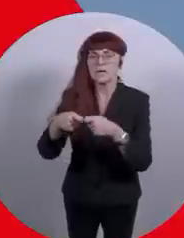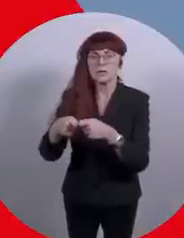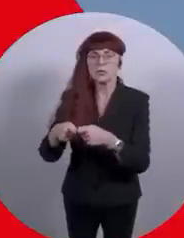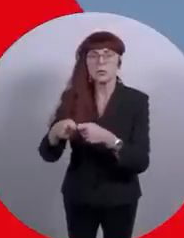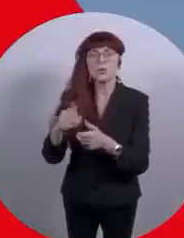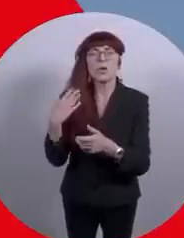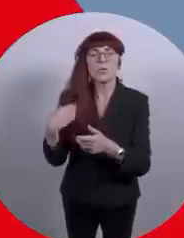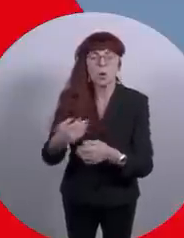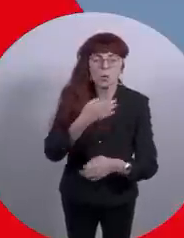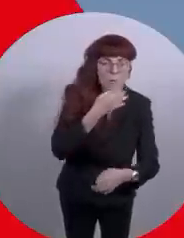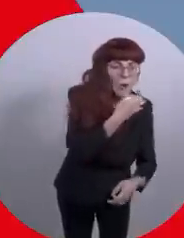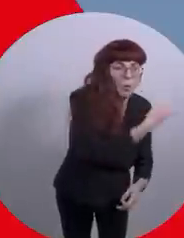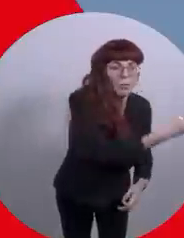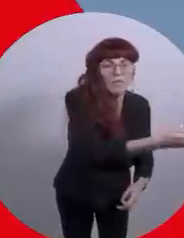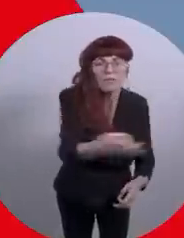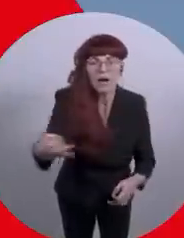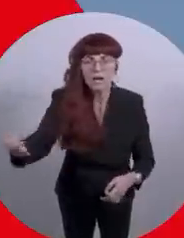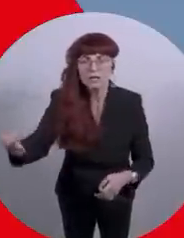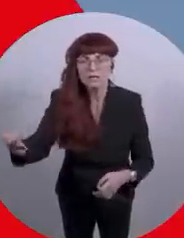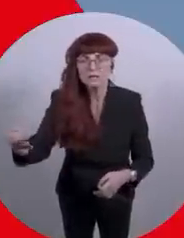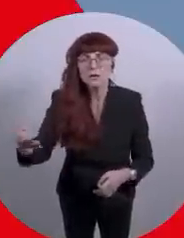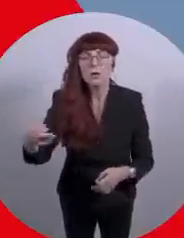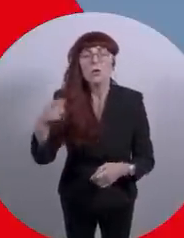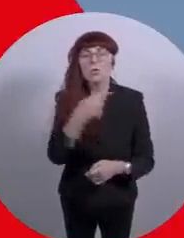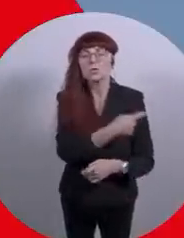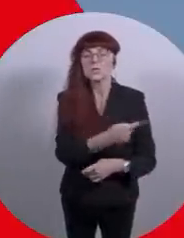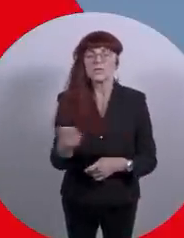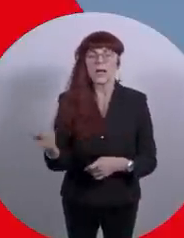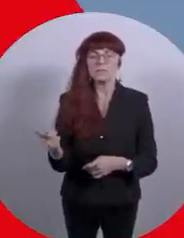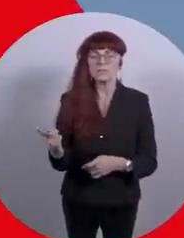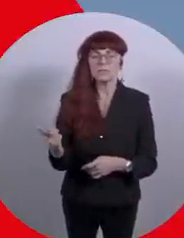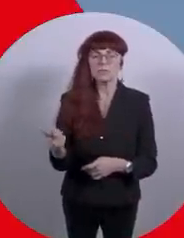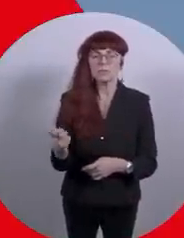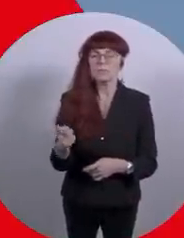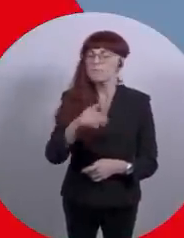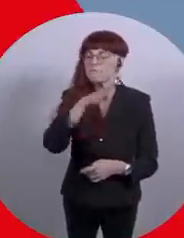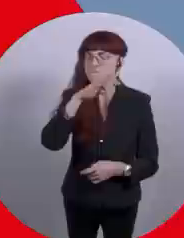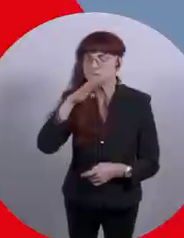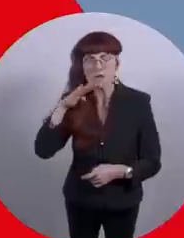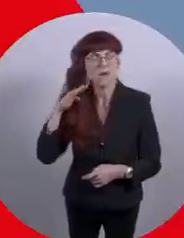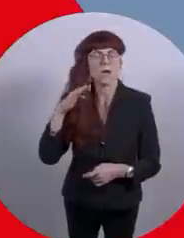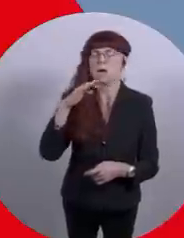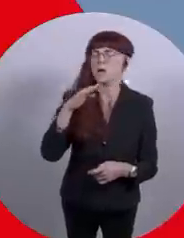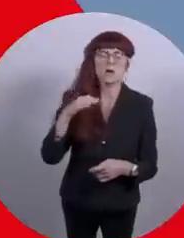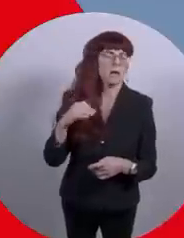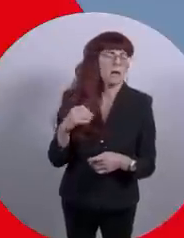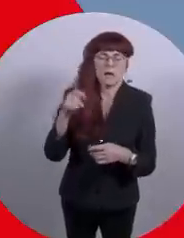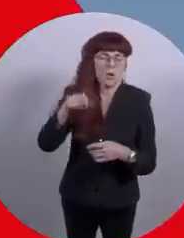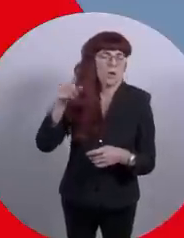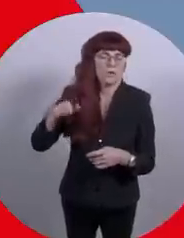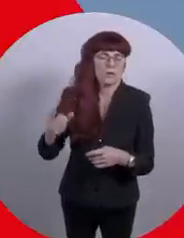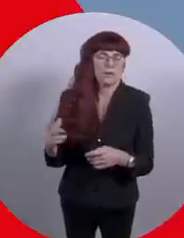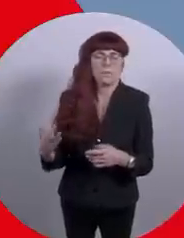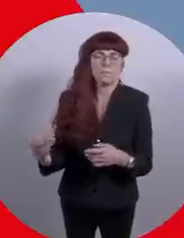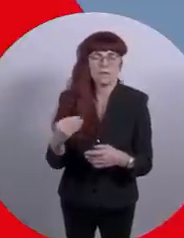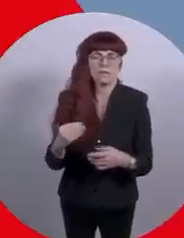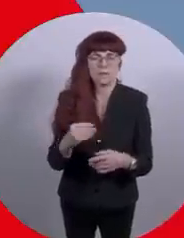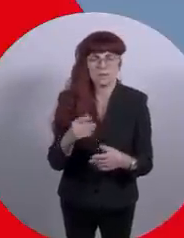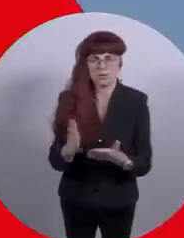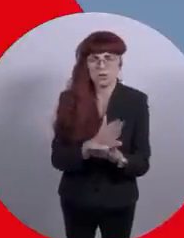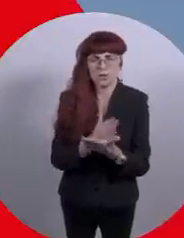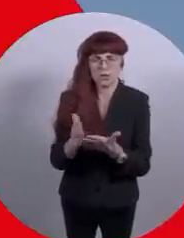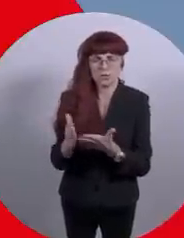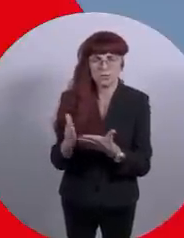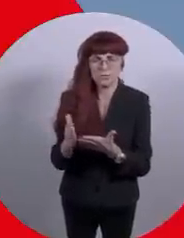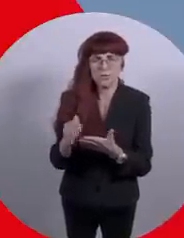sind und sie haben sich in einer hohen Zahl beteiligt und sie haben entschieden wir haben